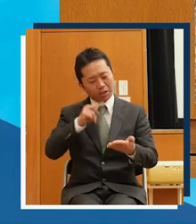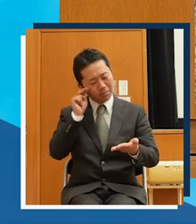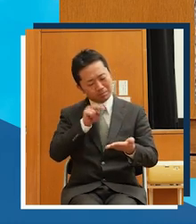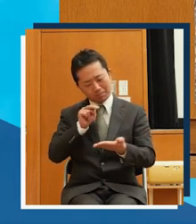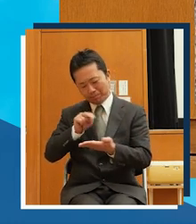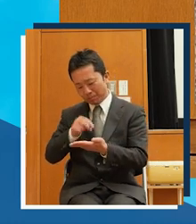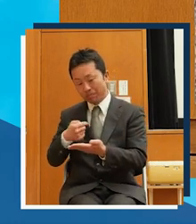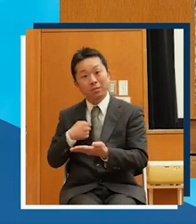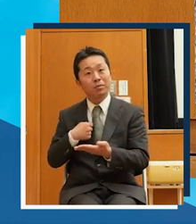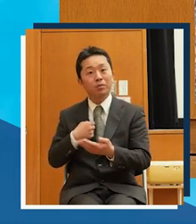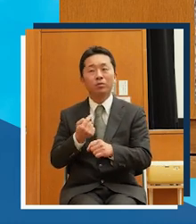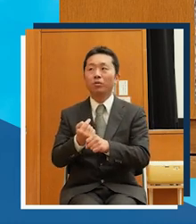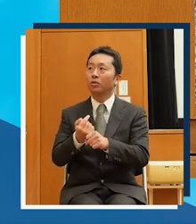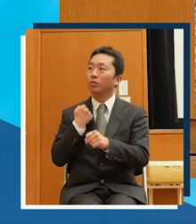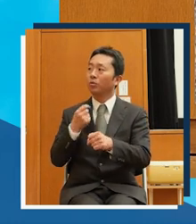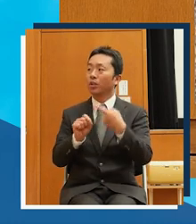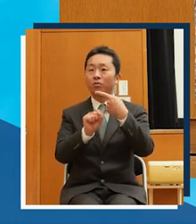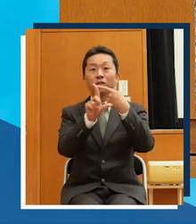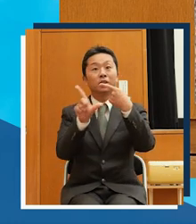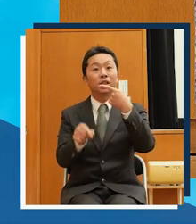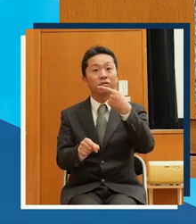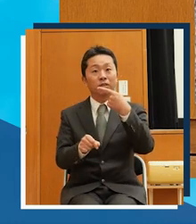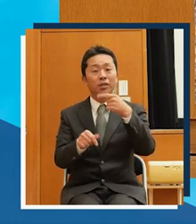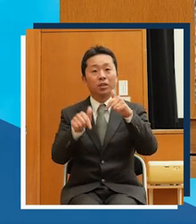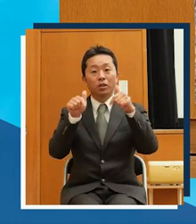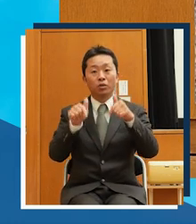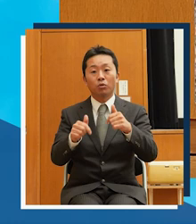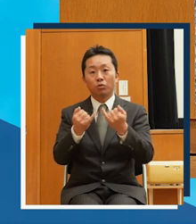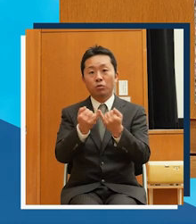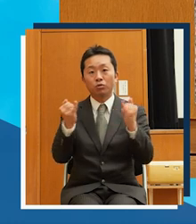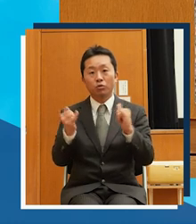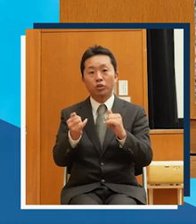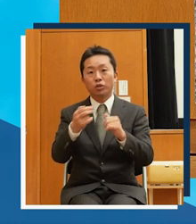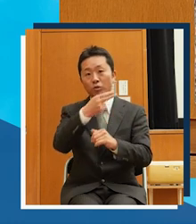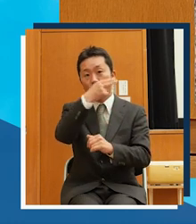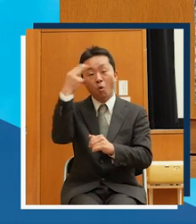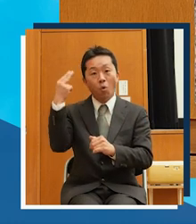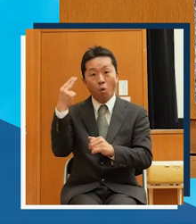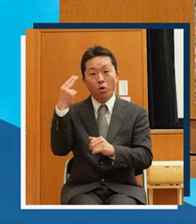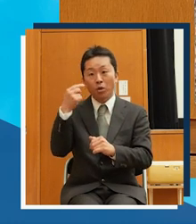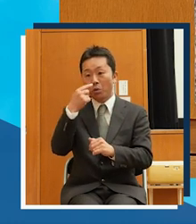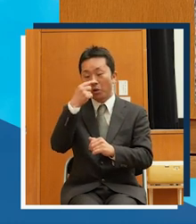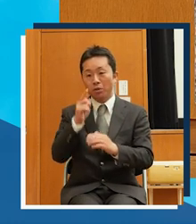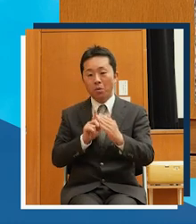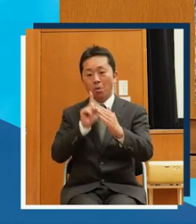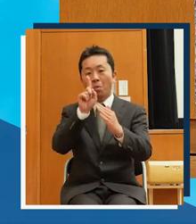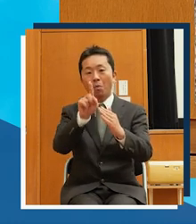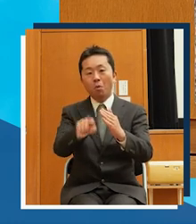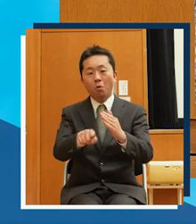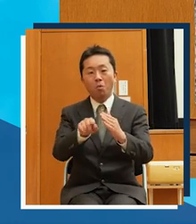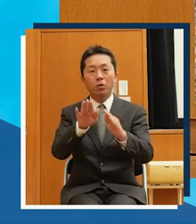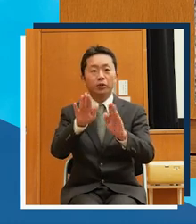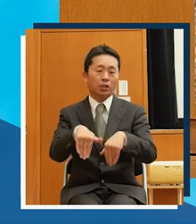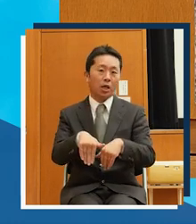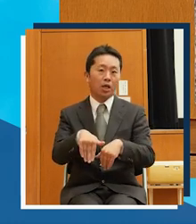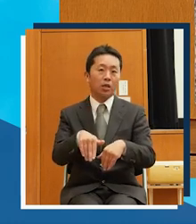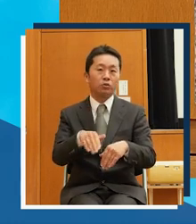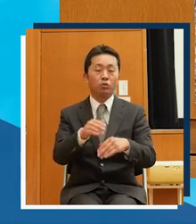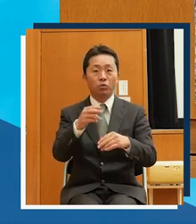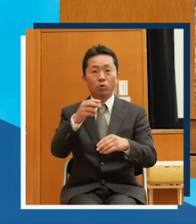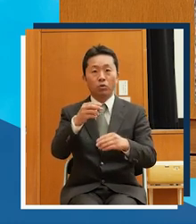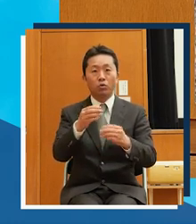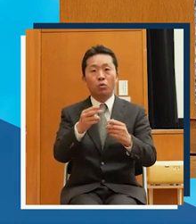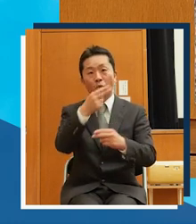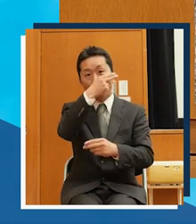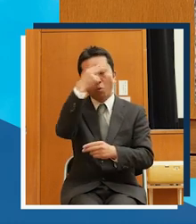えっと去年の1月に京都の女子高校に私あの一旦訪問したんですね実はその女子高校